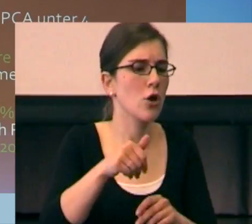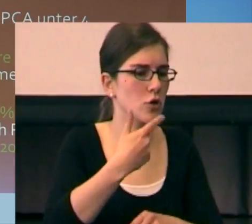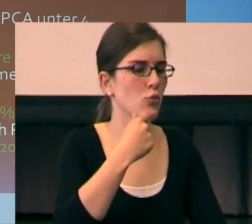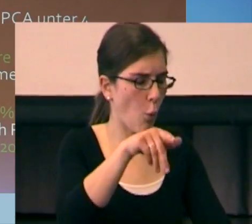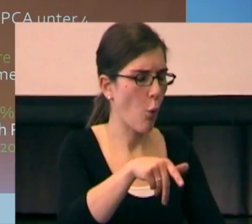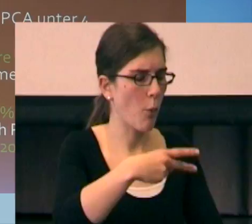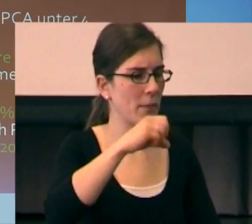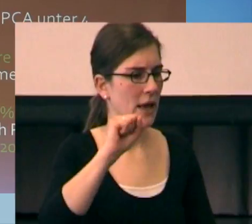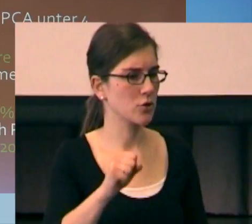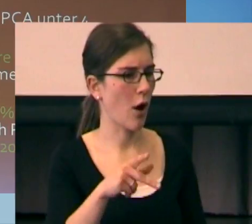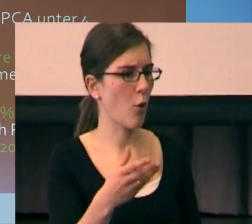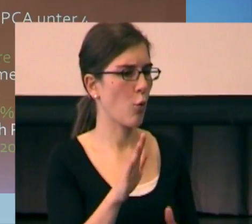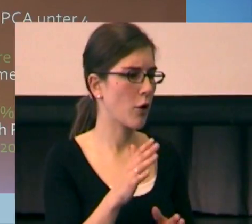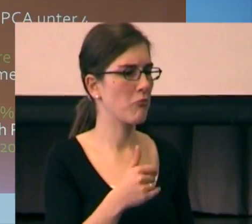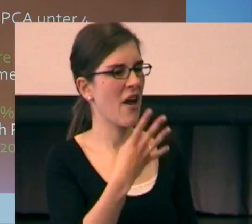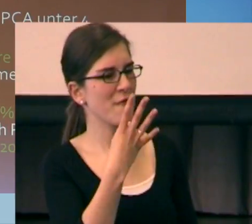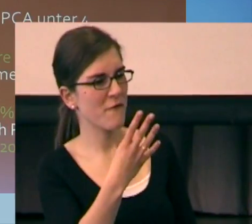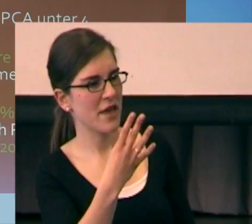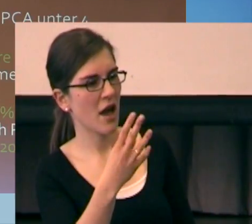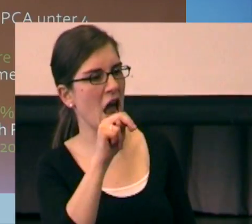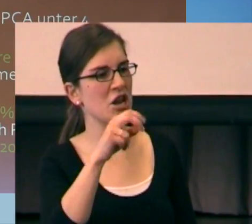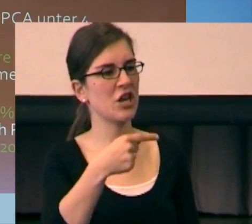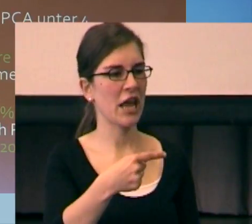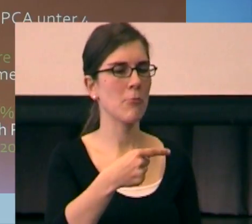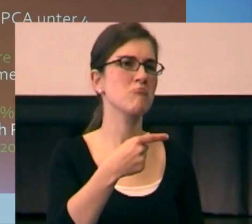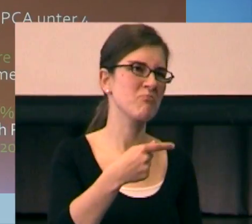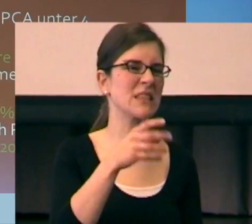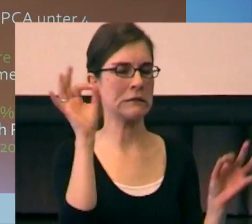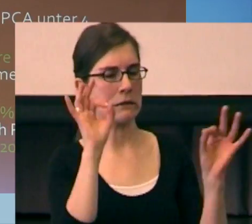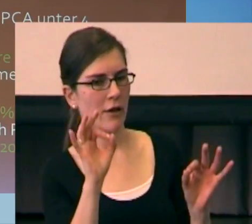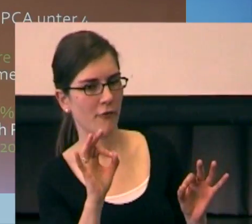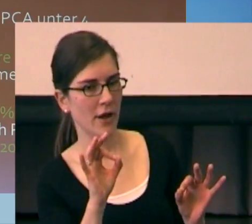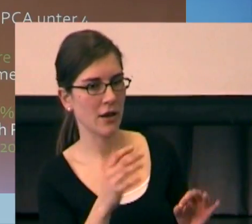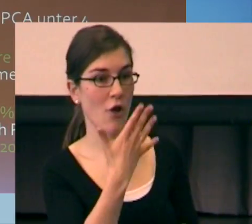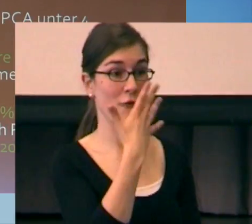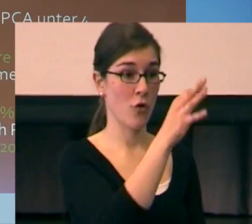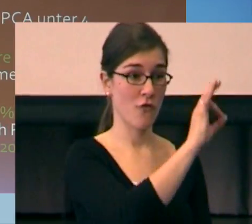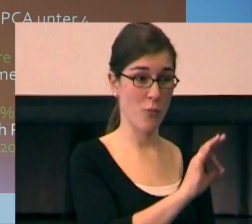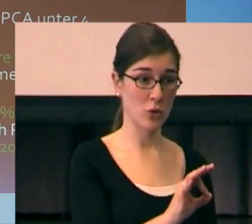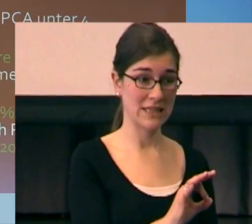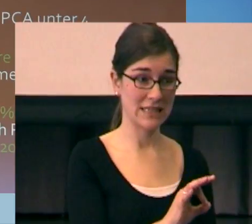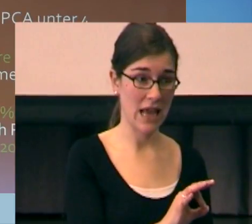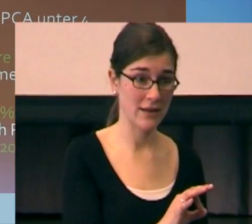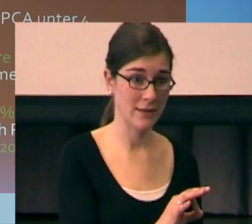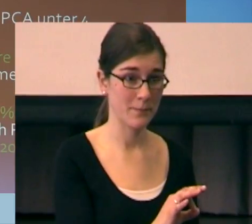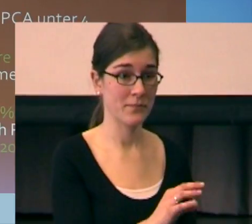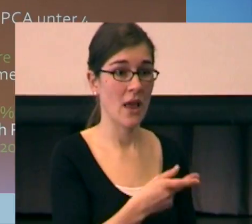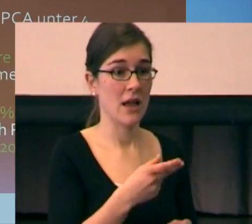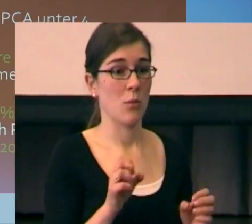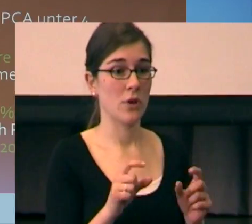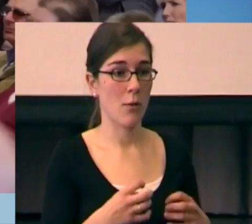hat man gesagt, na gut, 4 nähen wir mal an. 15% aller Prostatakrebsfälle haben Werte von unter 4.